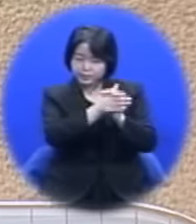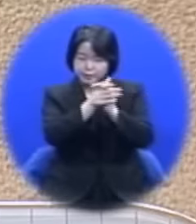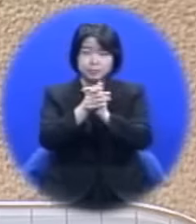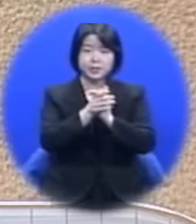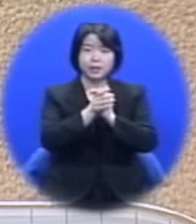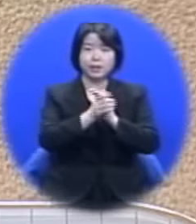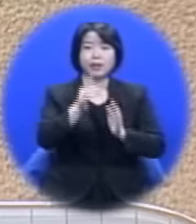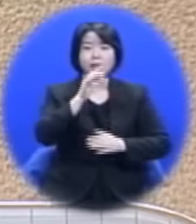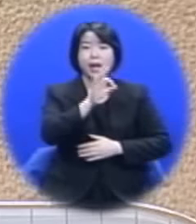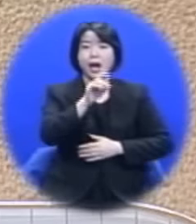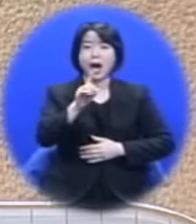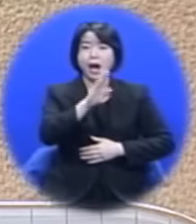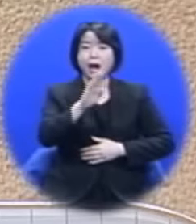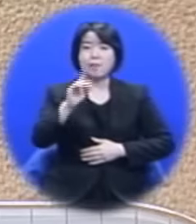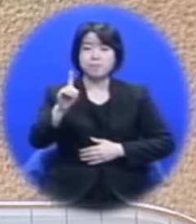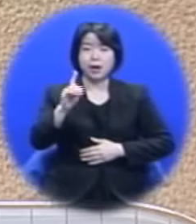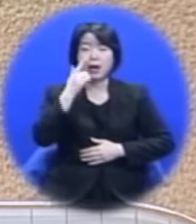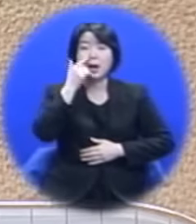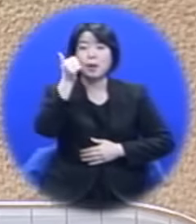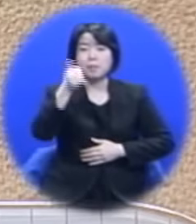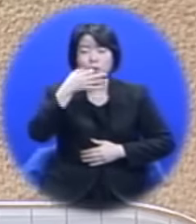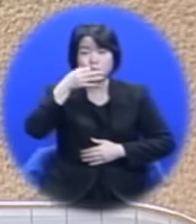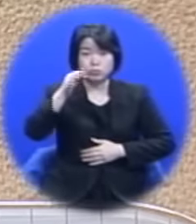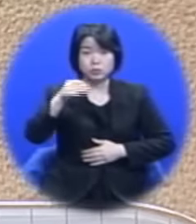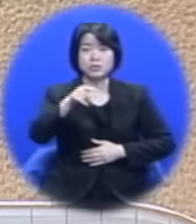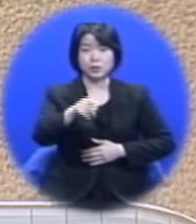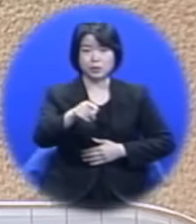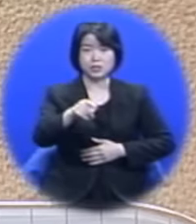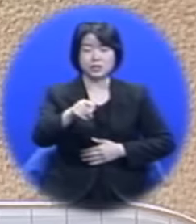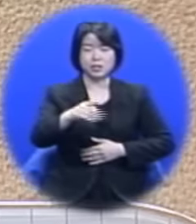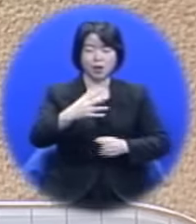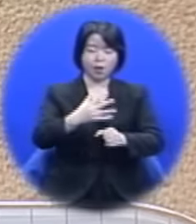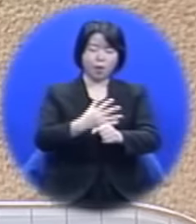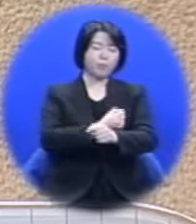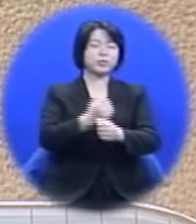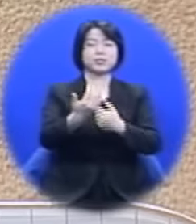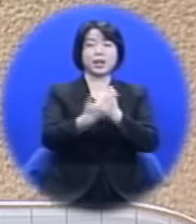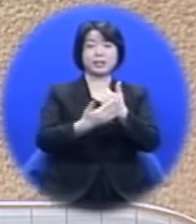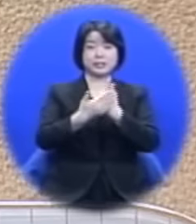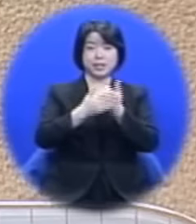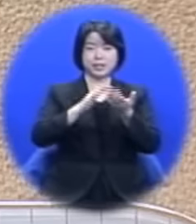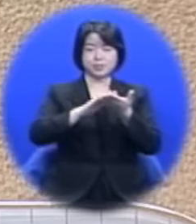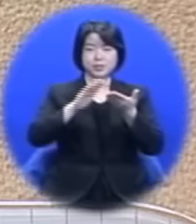아빠라고 이렇게 부르는 것이에요 이건 엄청난